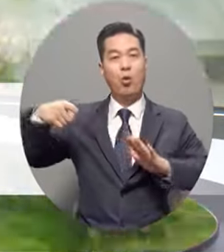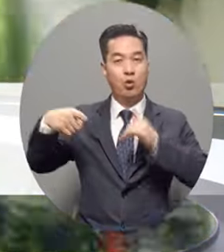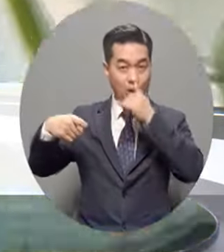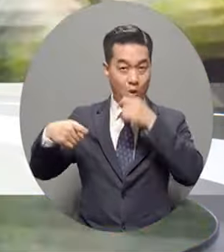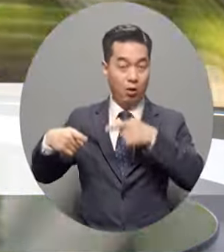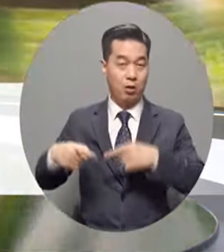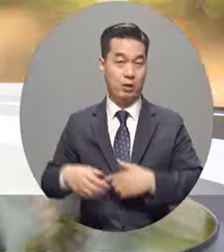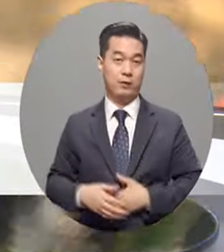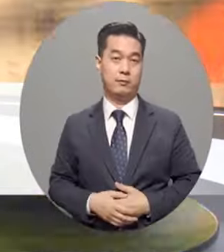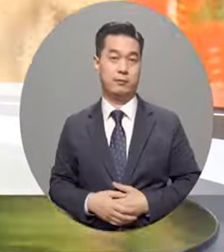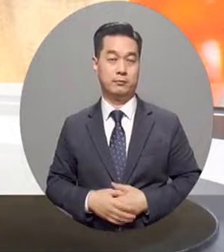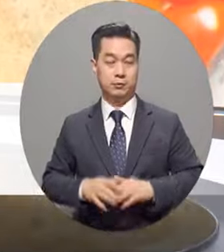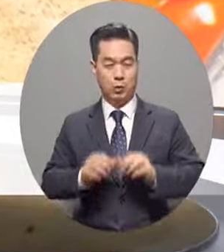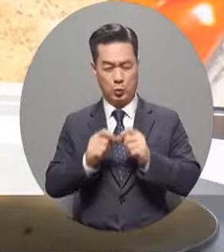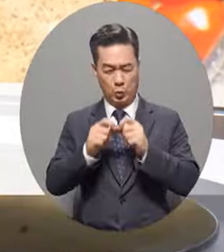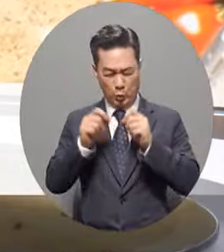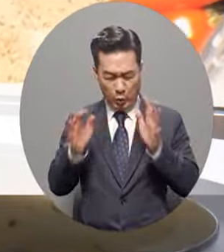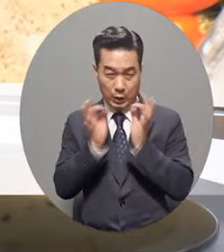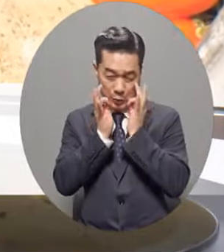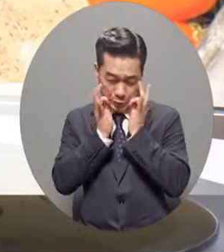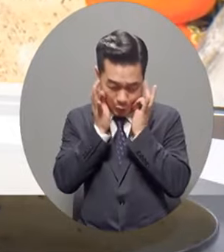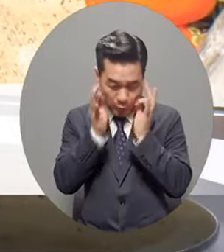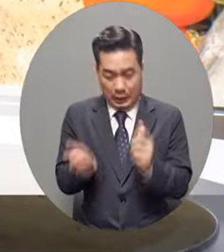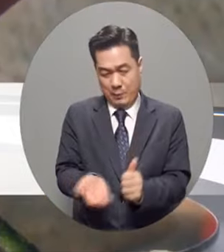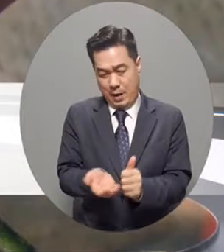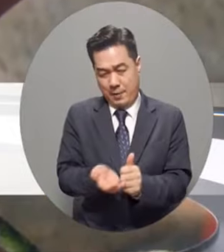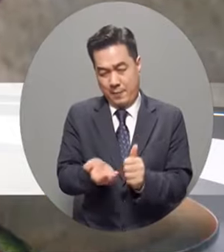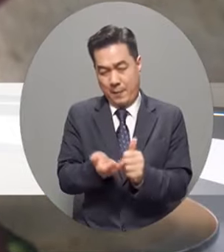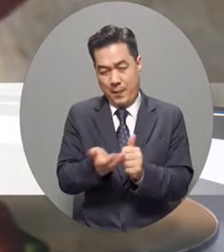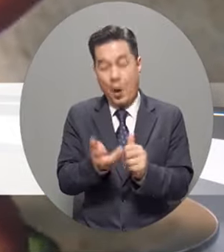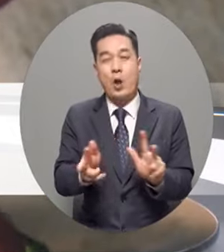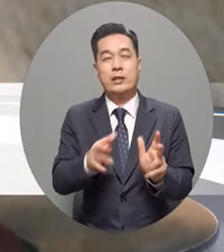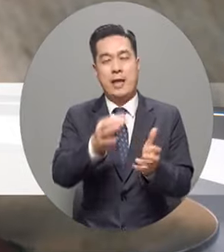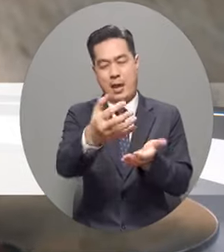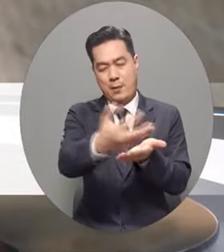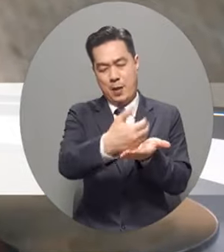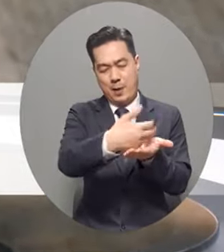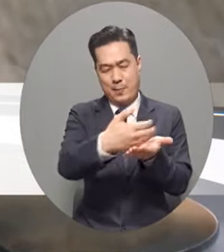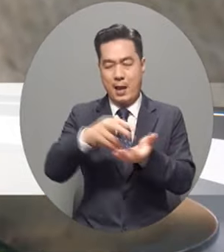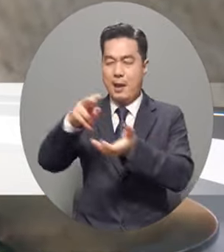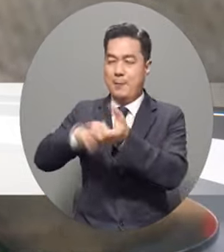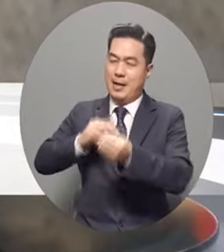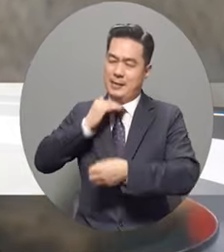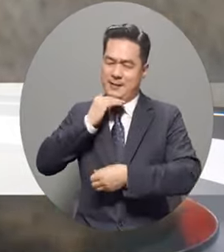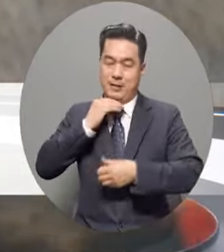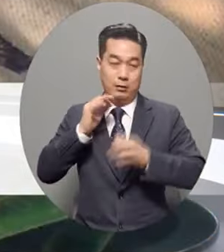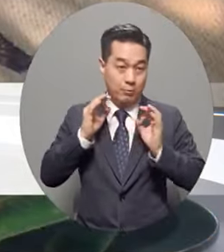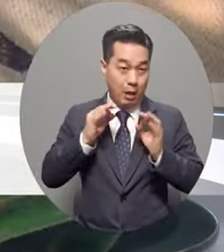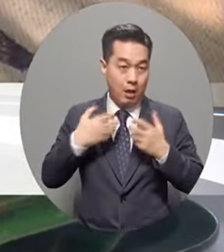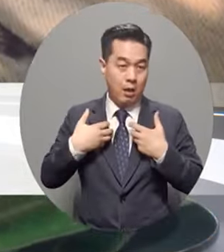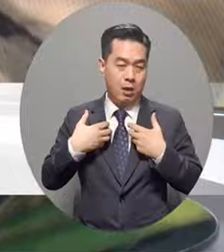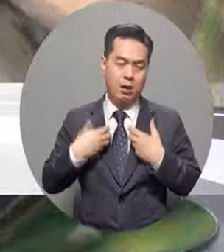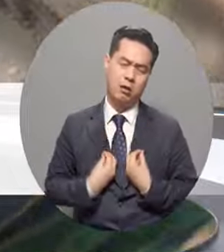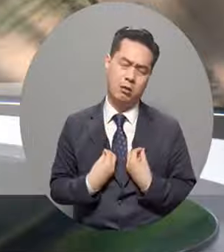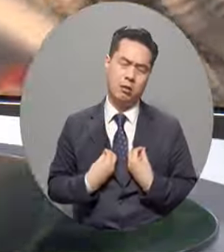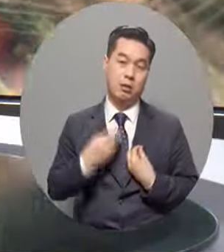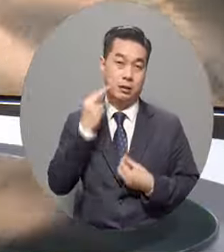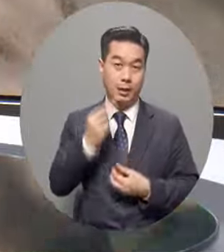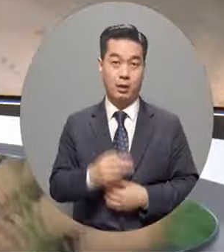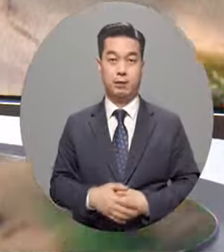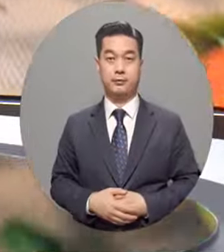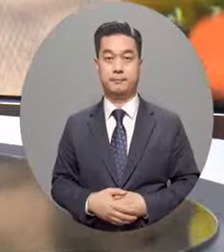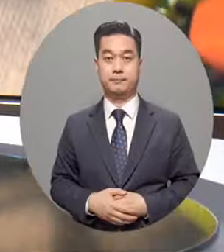합니다. 오랜 시간 정성으로 키워서 이제 내다 팔려던 농민들은 허망함을 토로하고 있습니다. 김성국